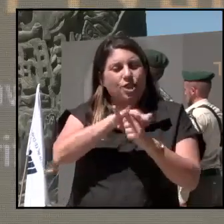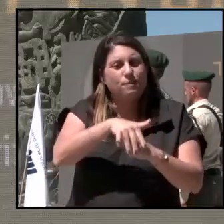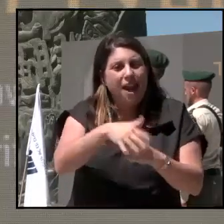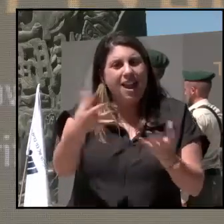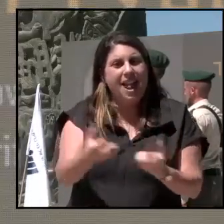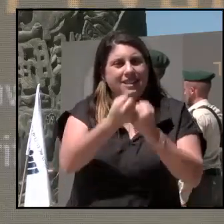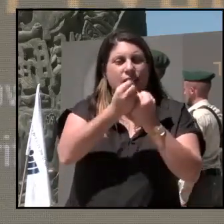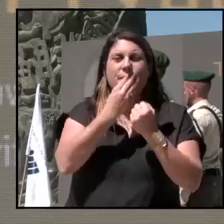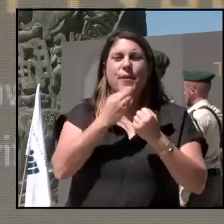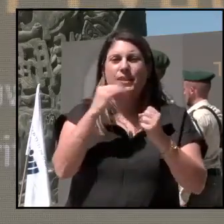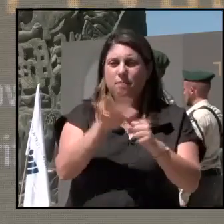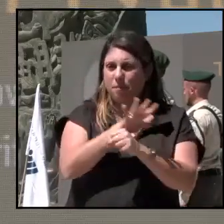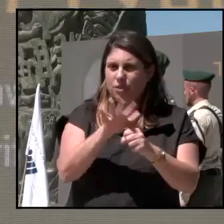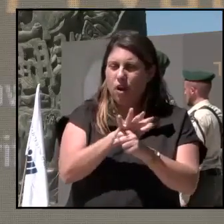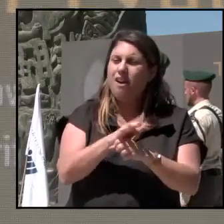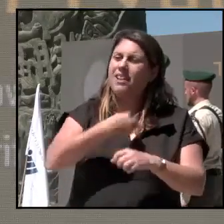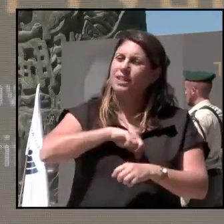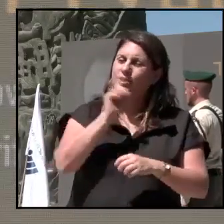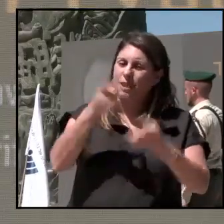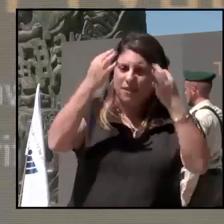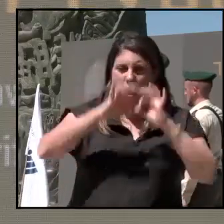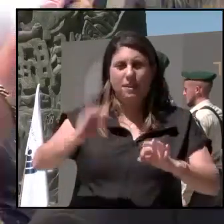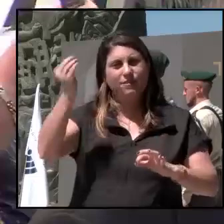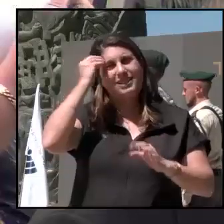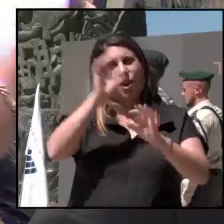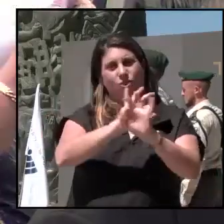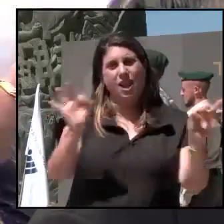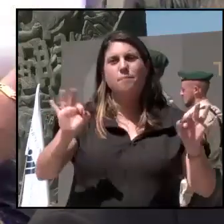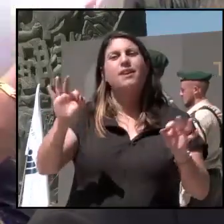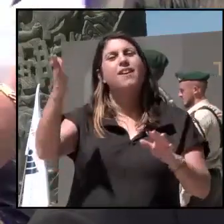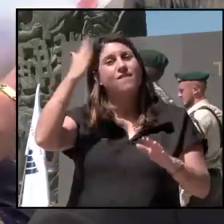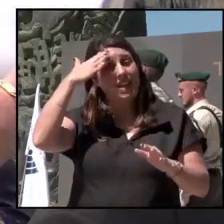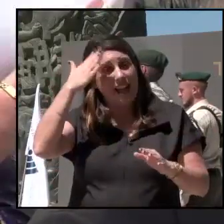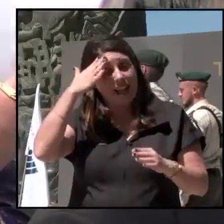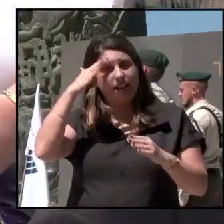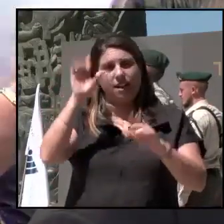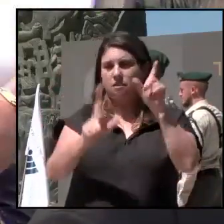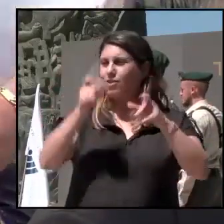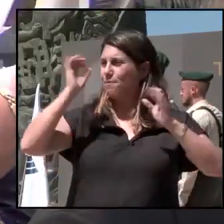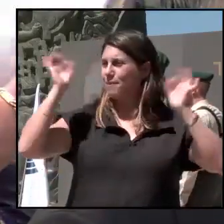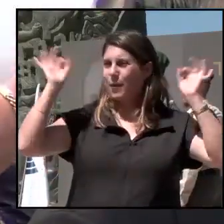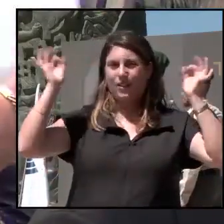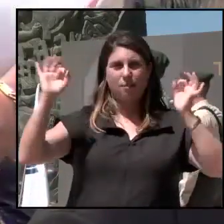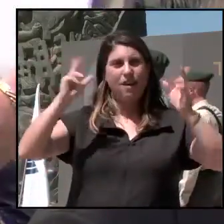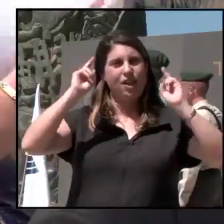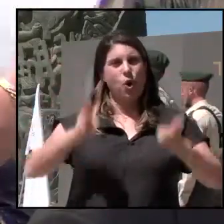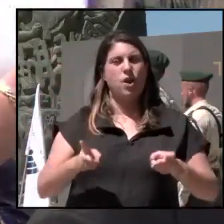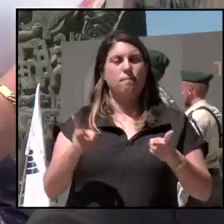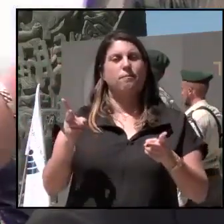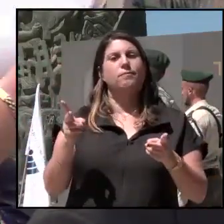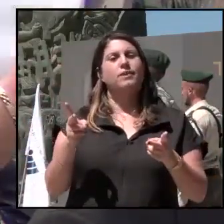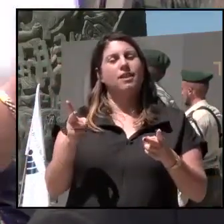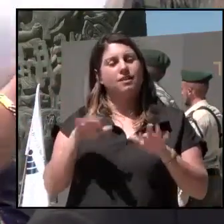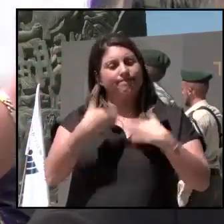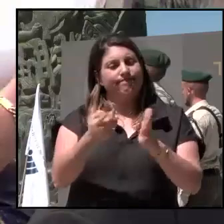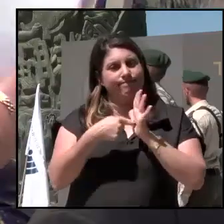יהודים בשואה, בואו ונכבד אותם ואת זכרם, נכיר בכמה שהם היו מיוחדים ויכולים לשמש